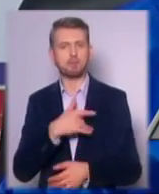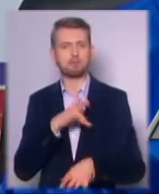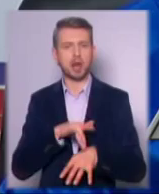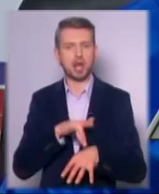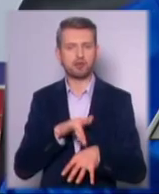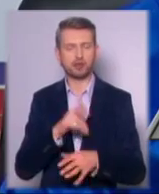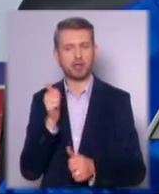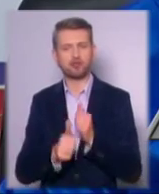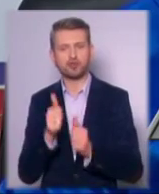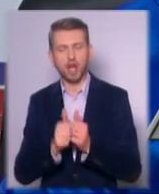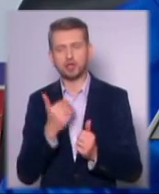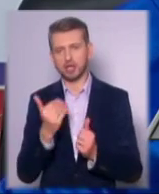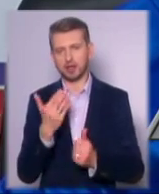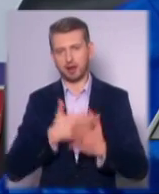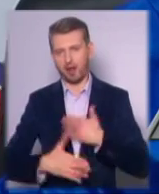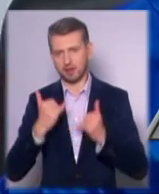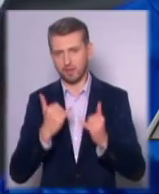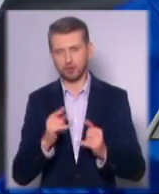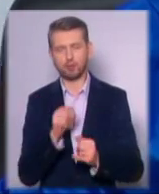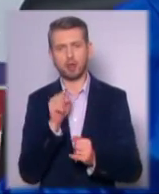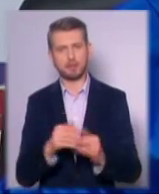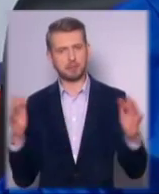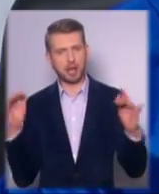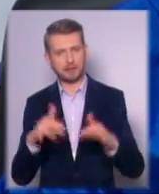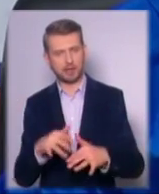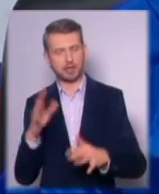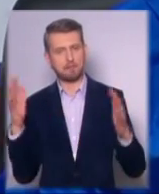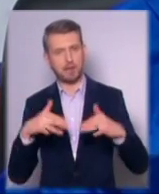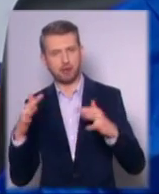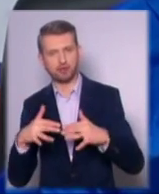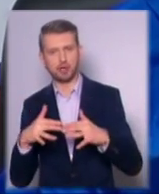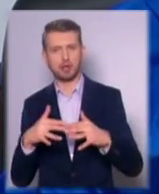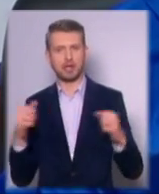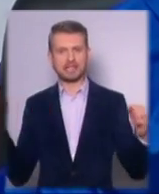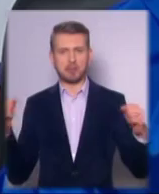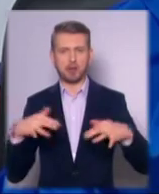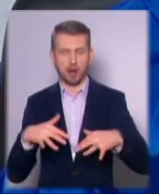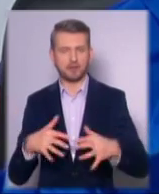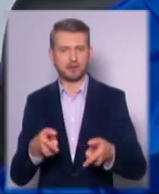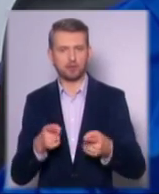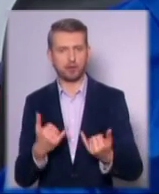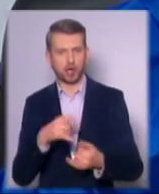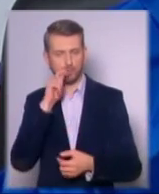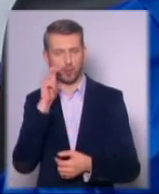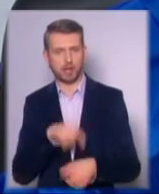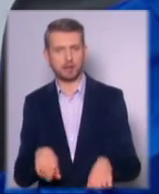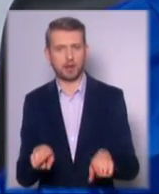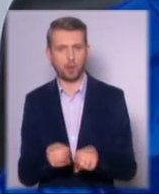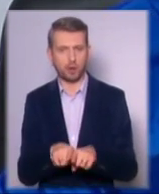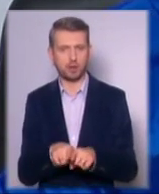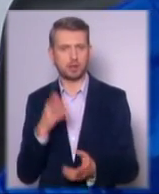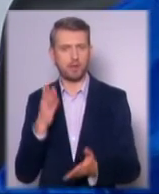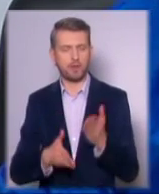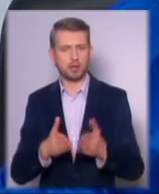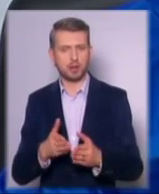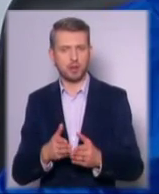можна чаще їх радувати, і щоб вони приходили на матчі, збиралися такі. Дійсно, зараз в Україні такий, мабуть, бумом